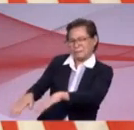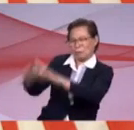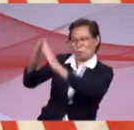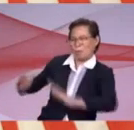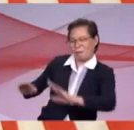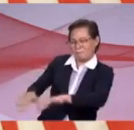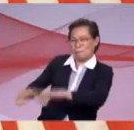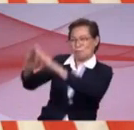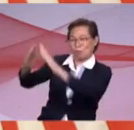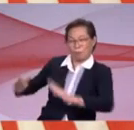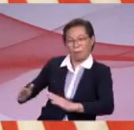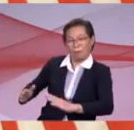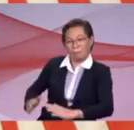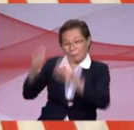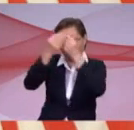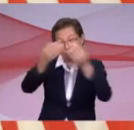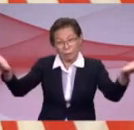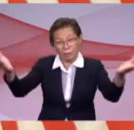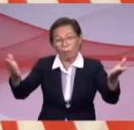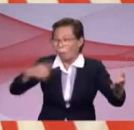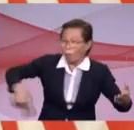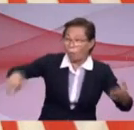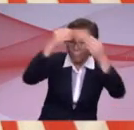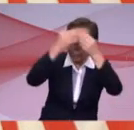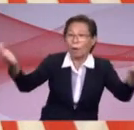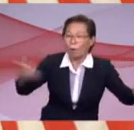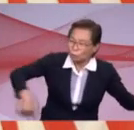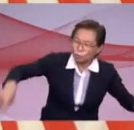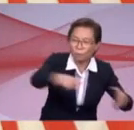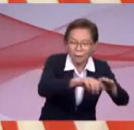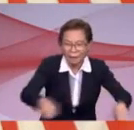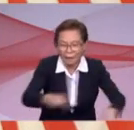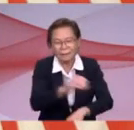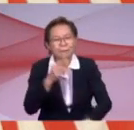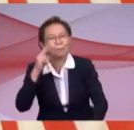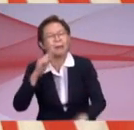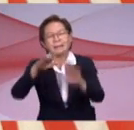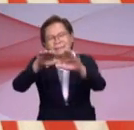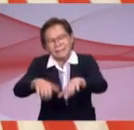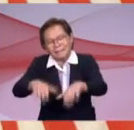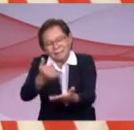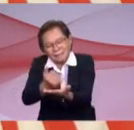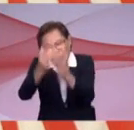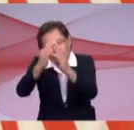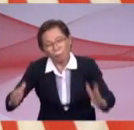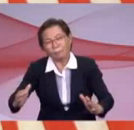rumah. Jadi mesej kita kepada semua kanak-kanak dan remaja, kekal duduk di